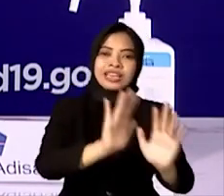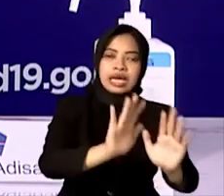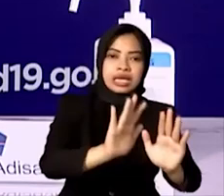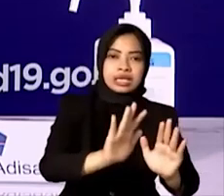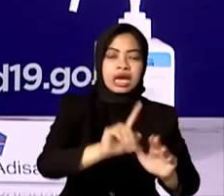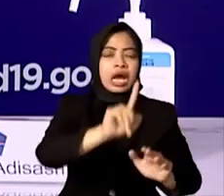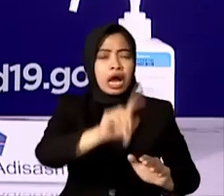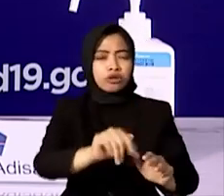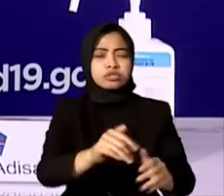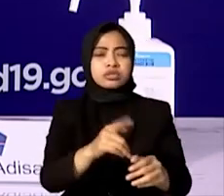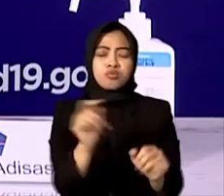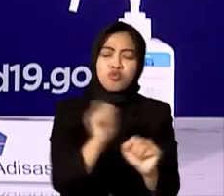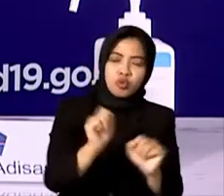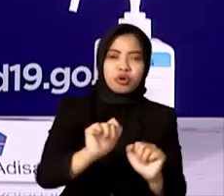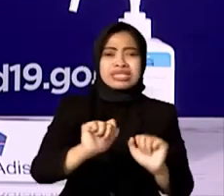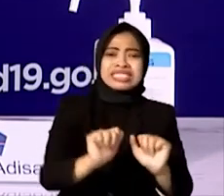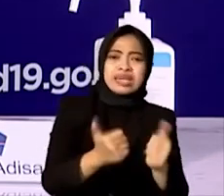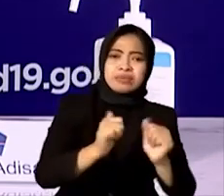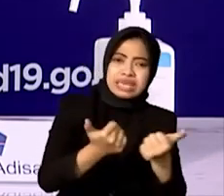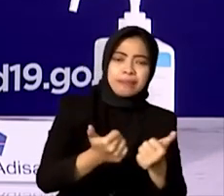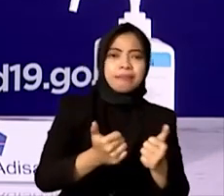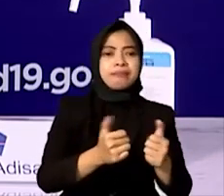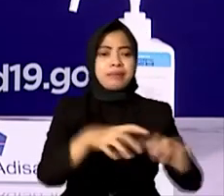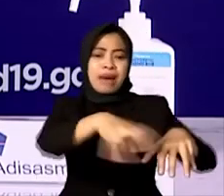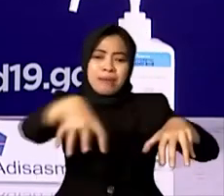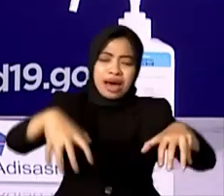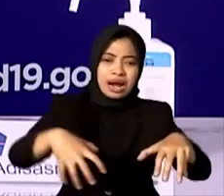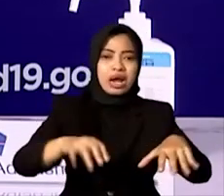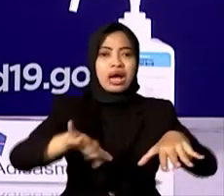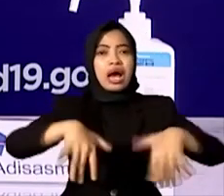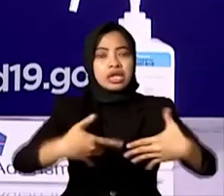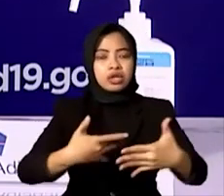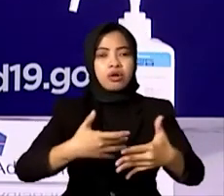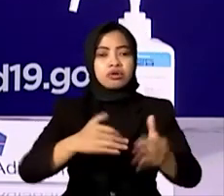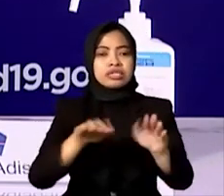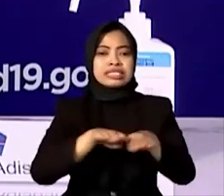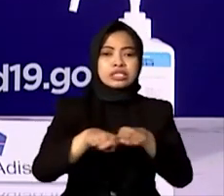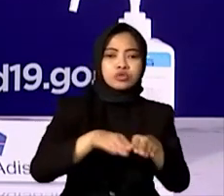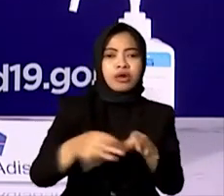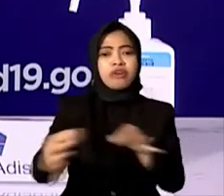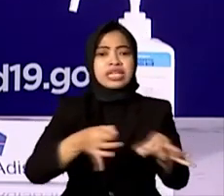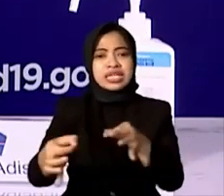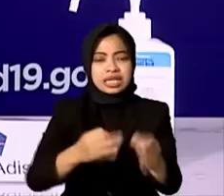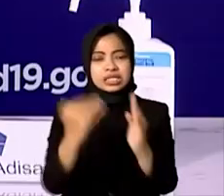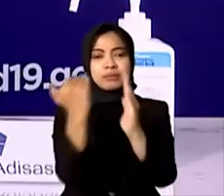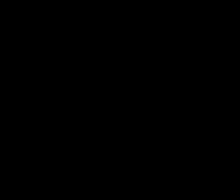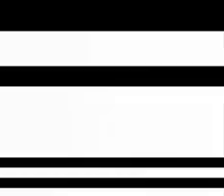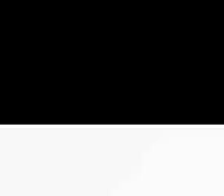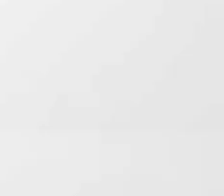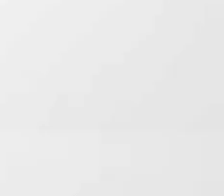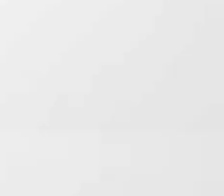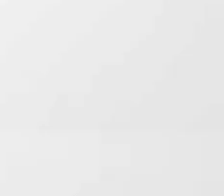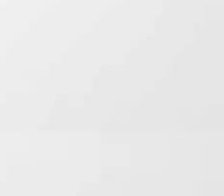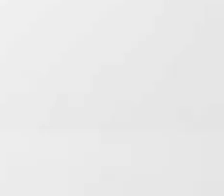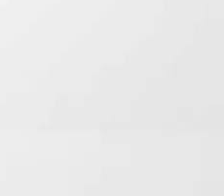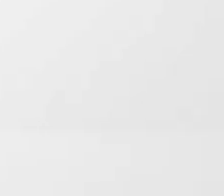segera menyiapkan segala peralatan dan fasilitas sesuai dengan protokol kesehatan